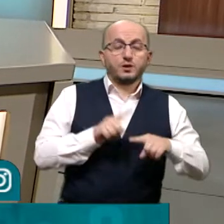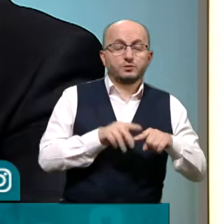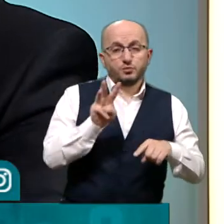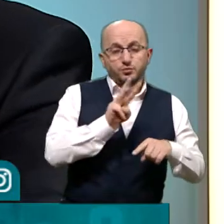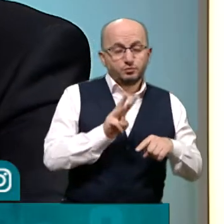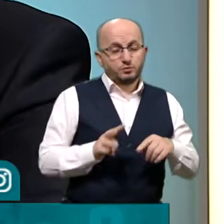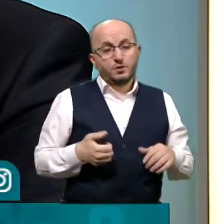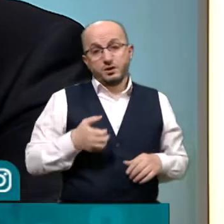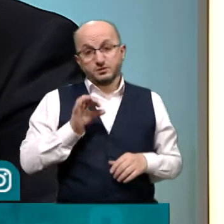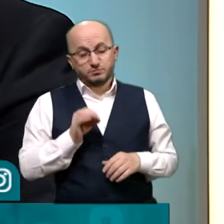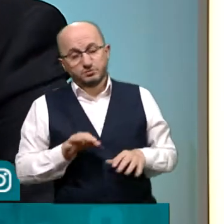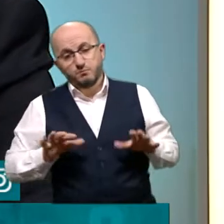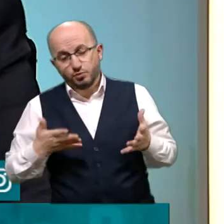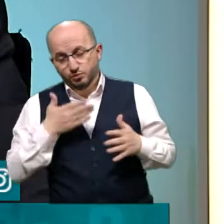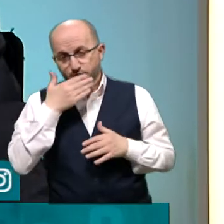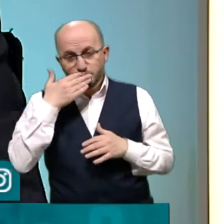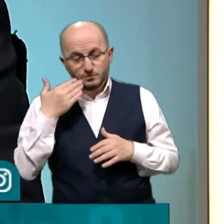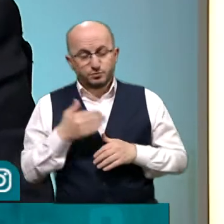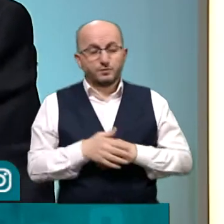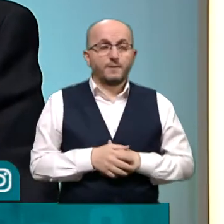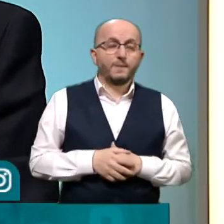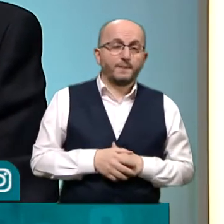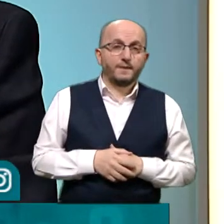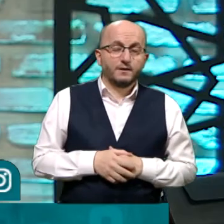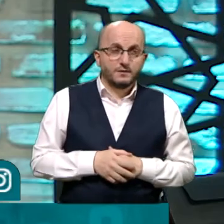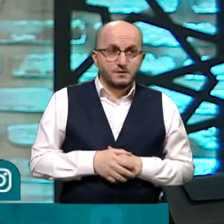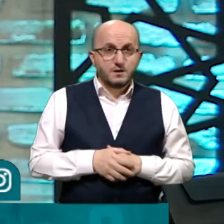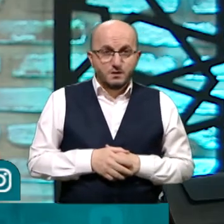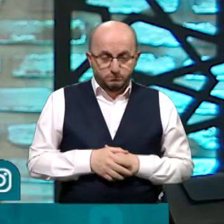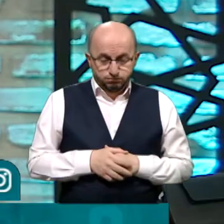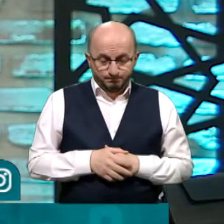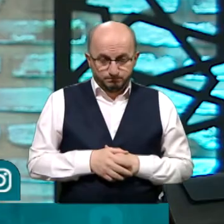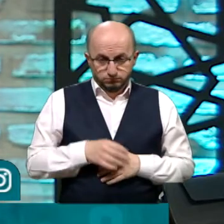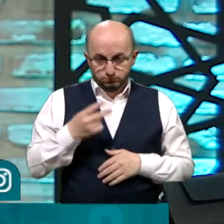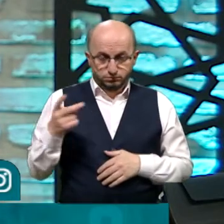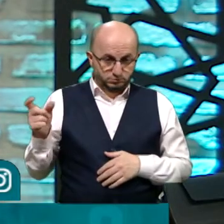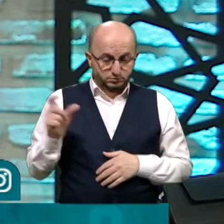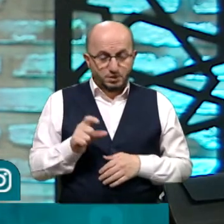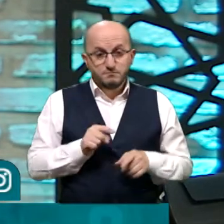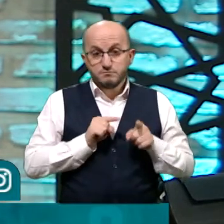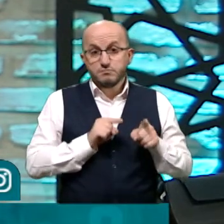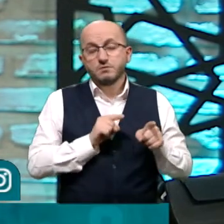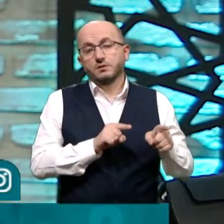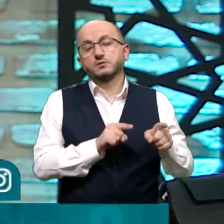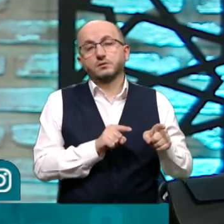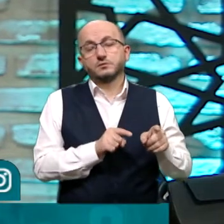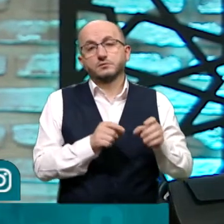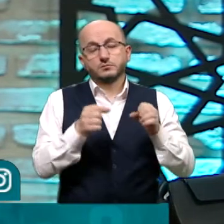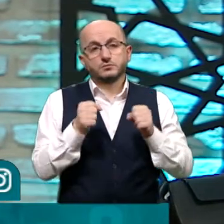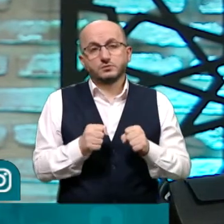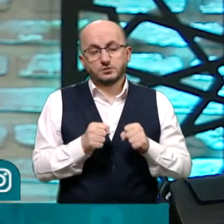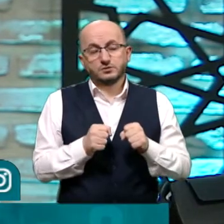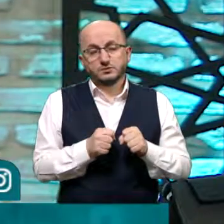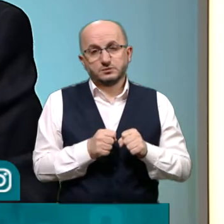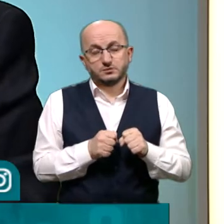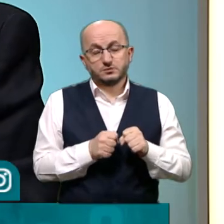61'de bozduğumuz oruç 61 edecek ya bu 36 30'u yani iki ayrı p555 sunacağız artı